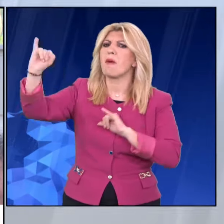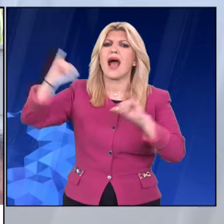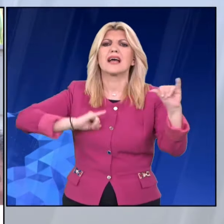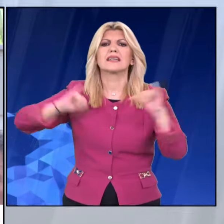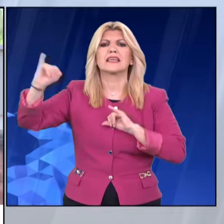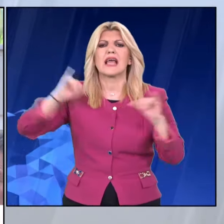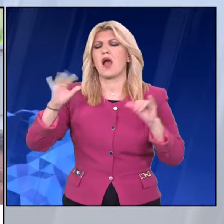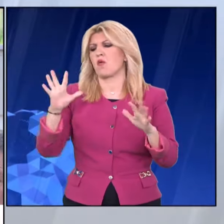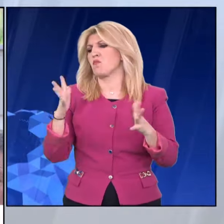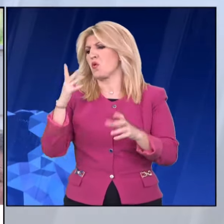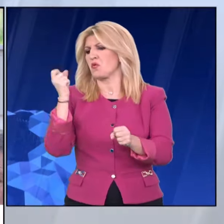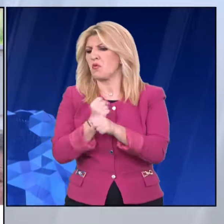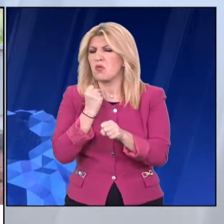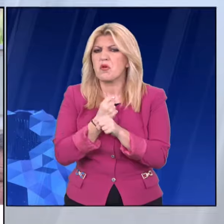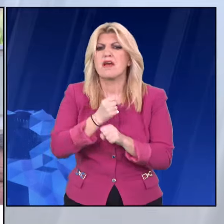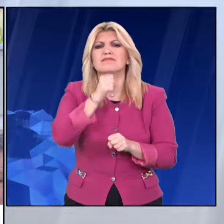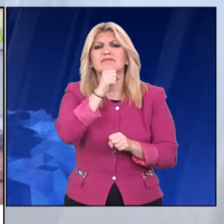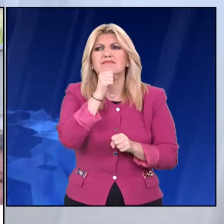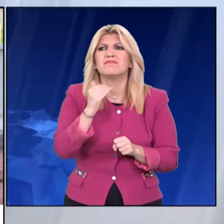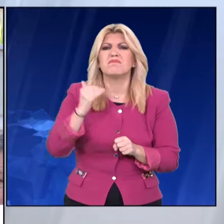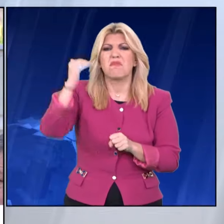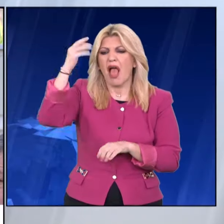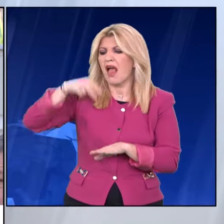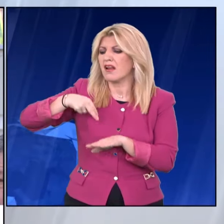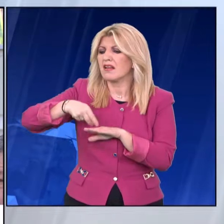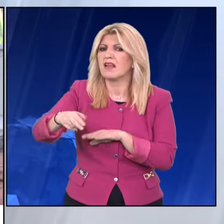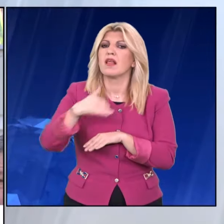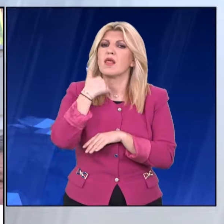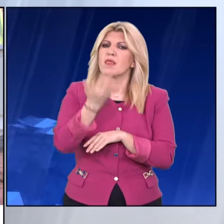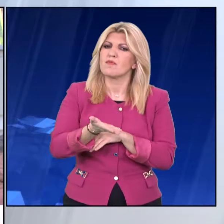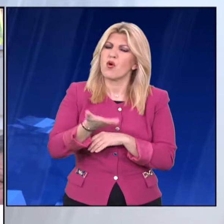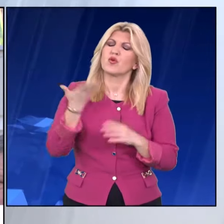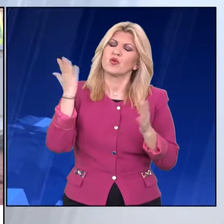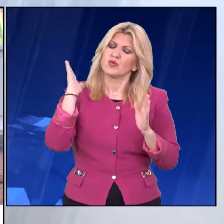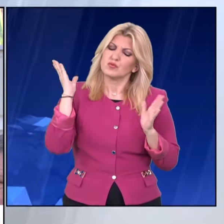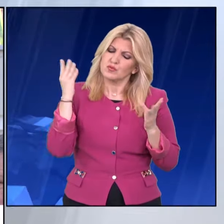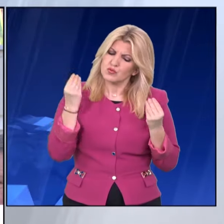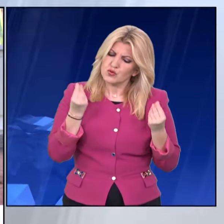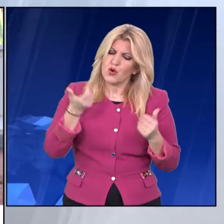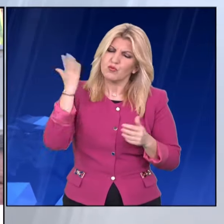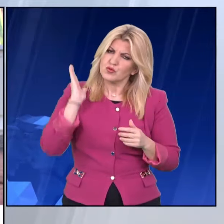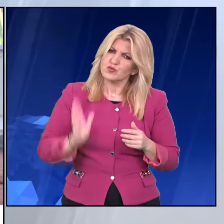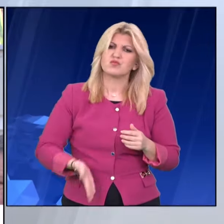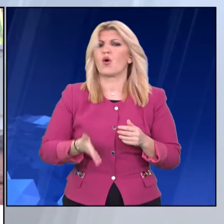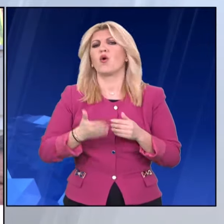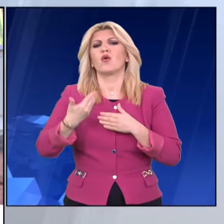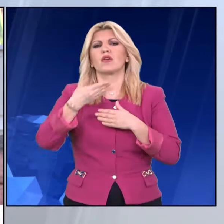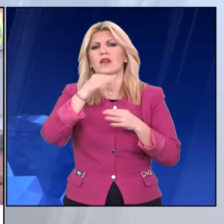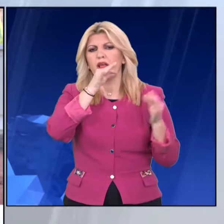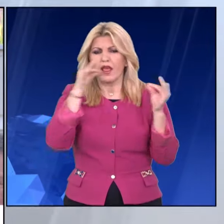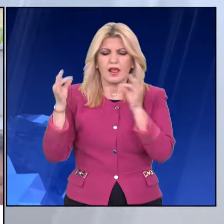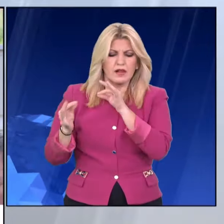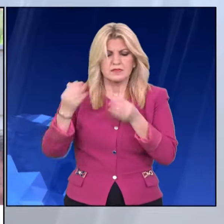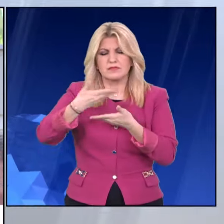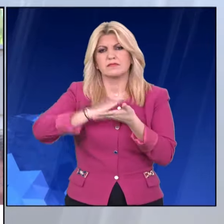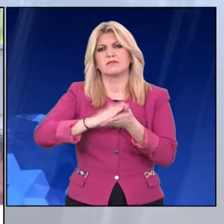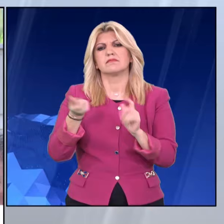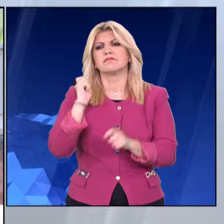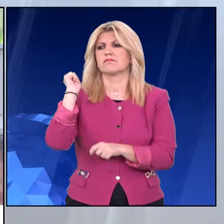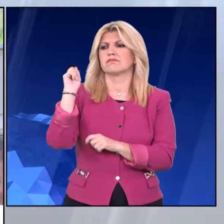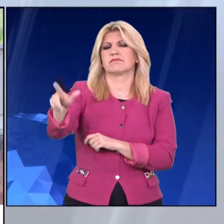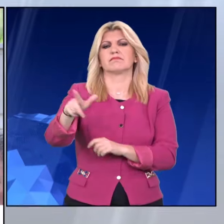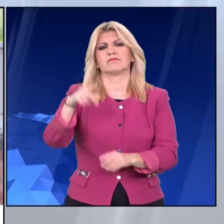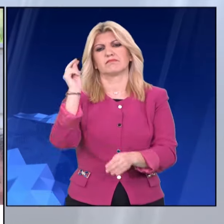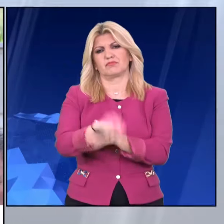αξία για ηλικιωμένους συμπολίτες μας, ανάπηρους συμπολίτες μας, νέους συμπολίτες μας, οι οποίοι μπορεί να θέλουν να δουλέψουν σεζόν, να είναι σε ένα